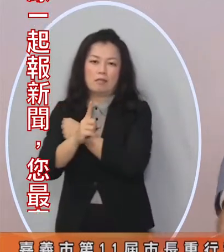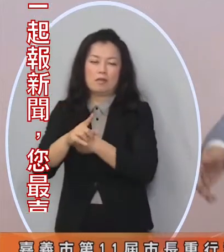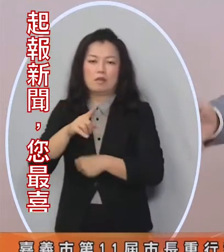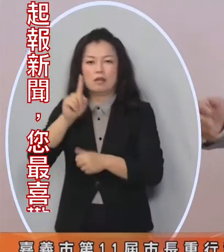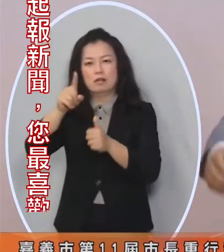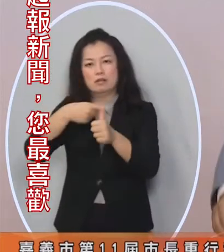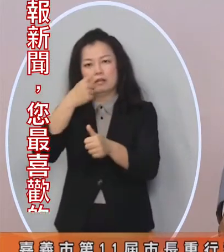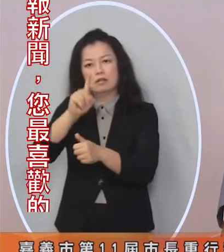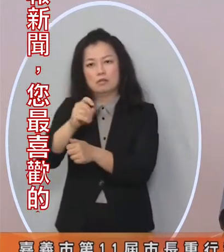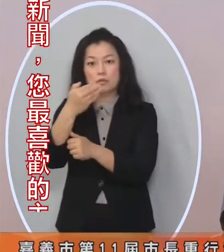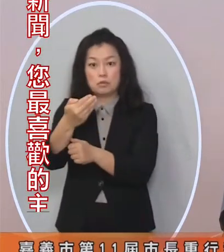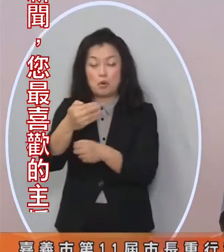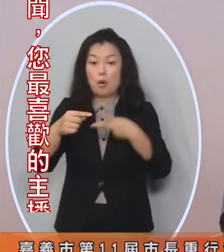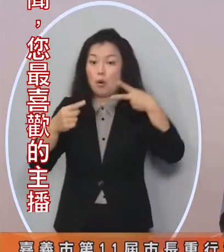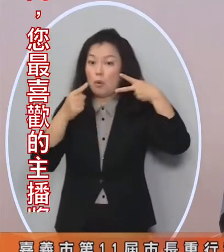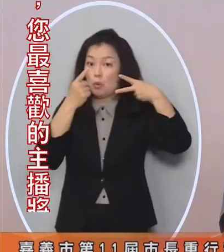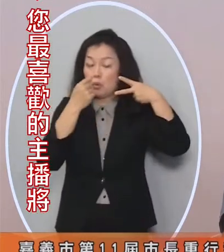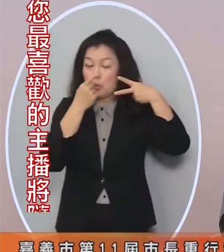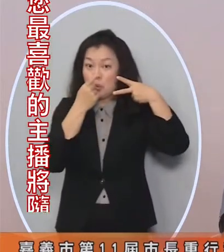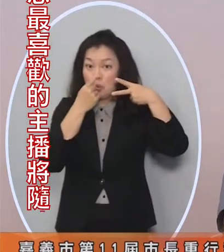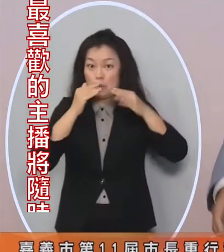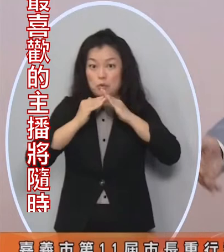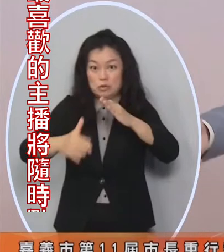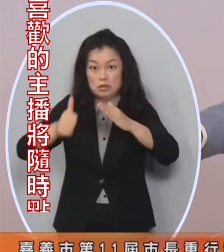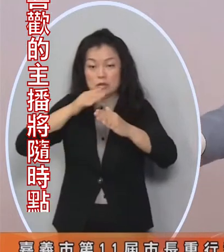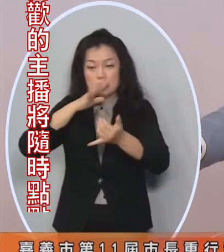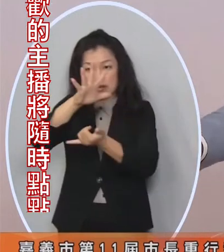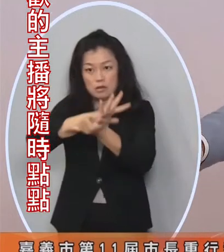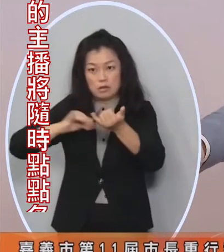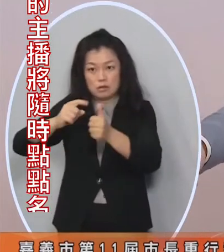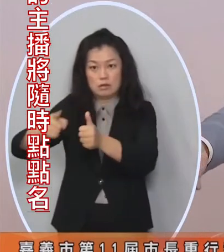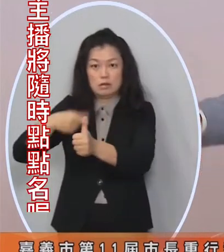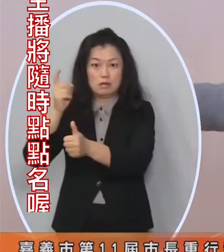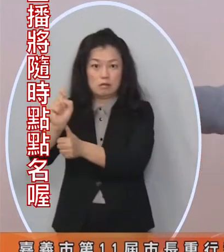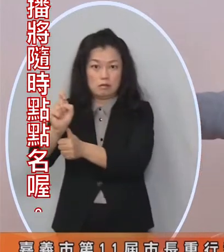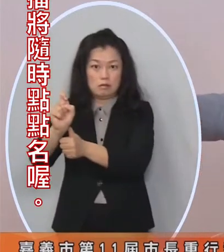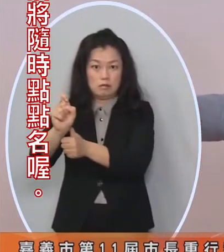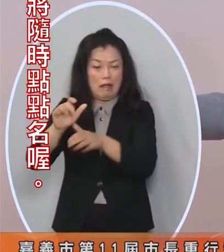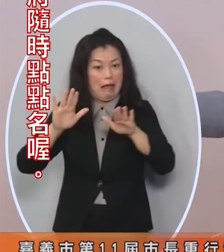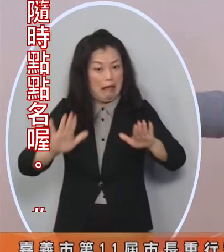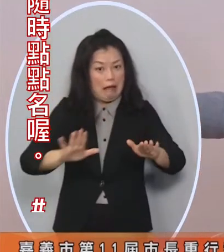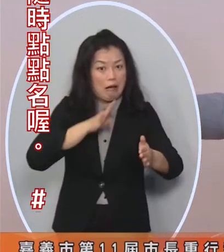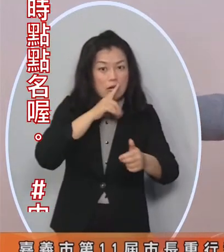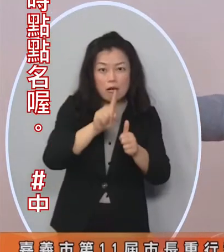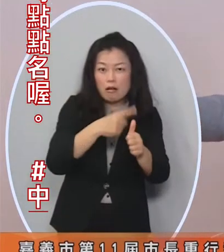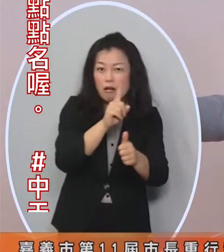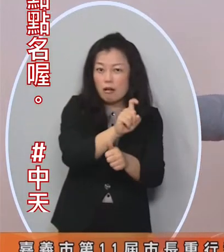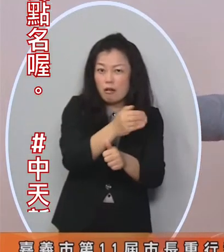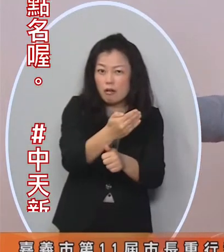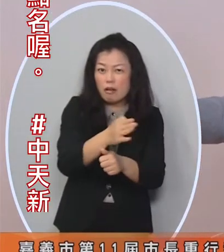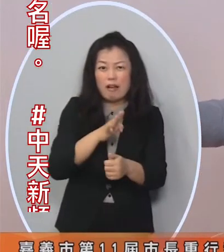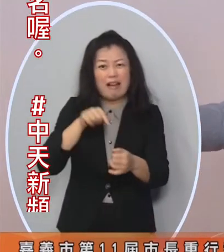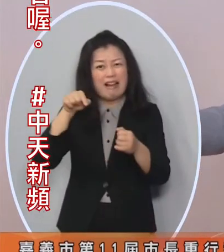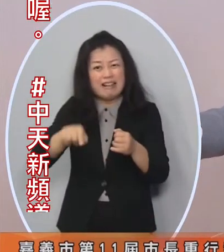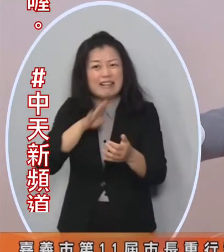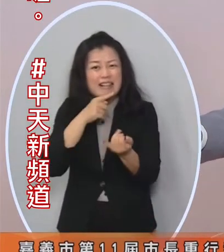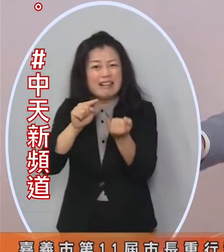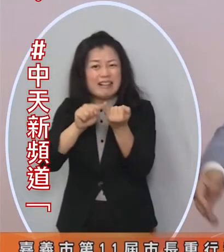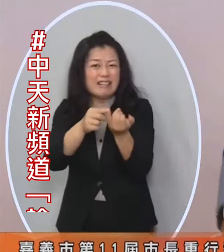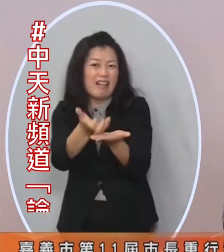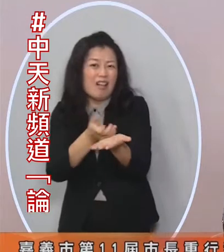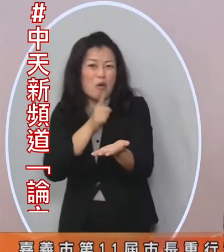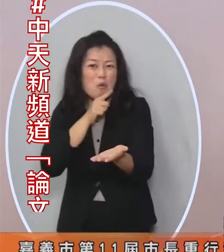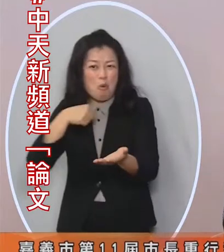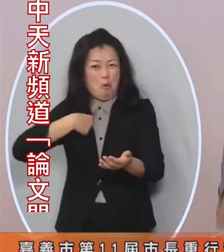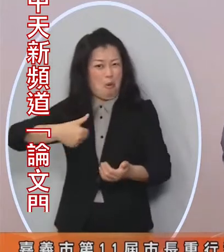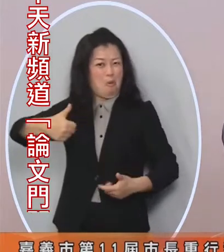19名。在涂景哲市长的时候是全国第10名，这叫进步吗？这叫他刚刚讲的经济大进步，人人强强棍，